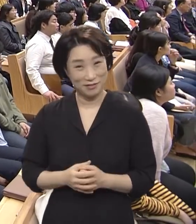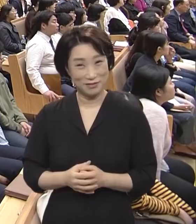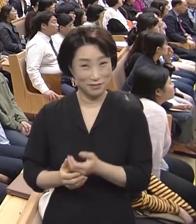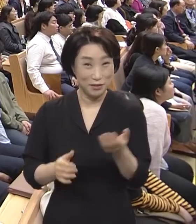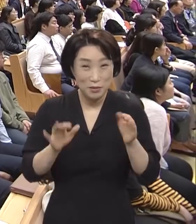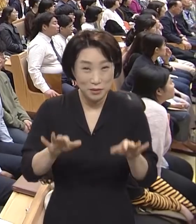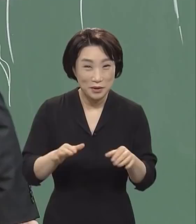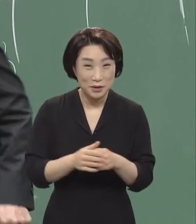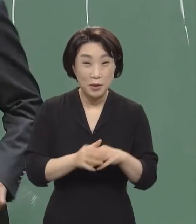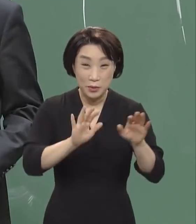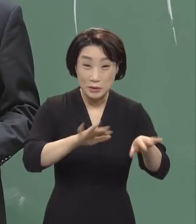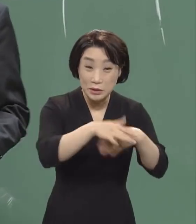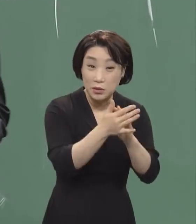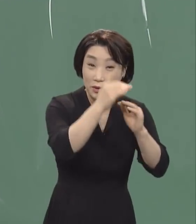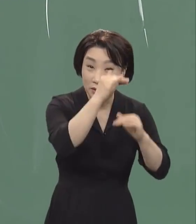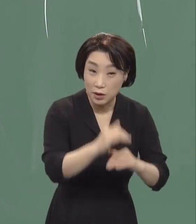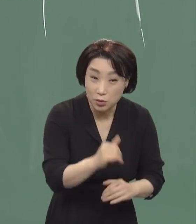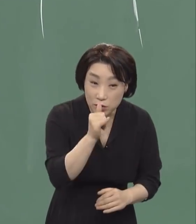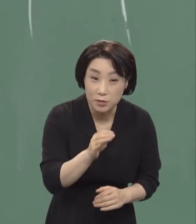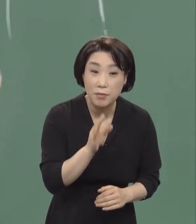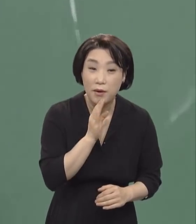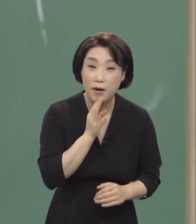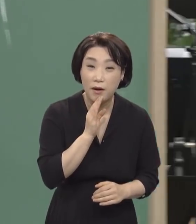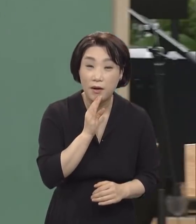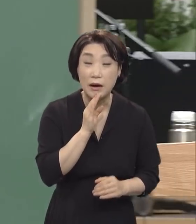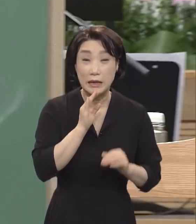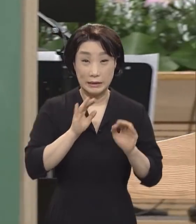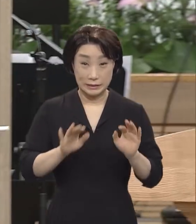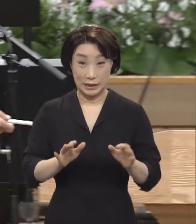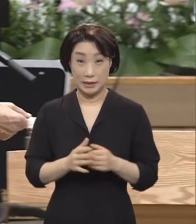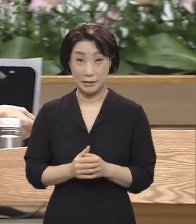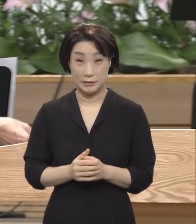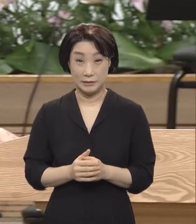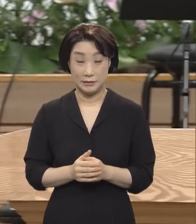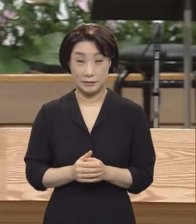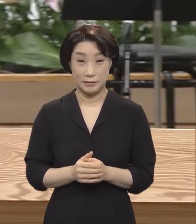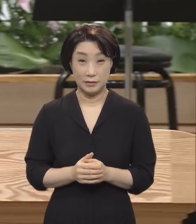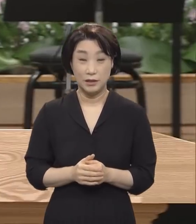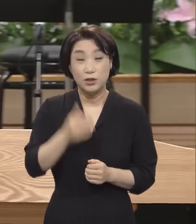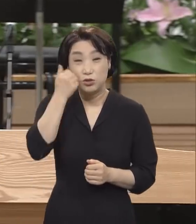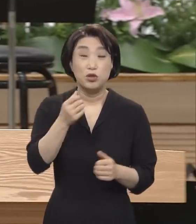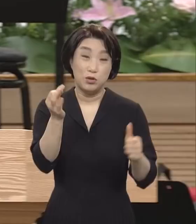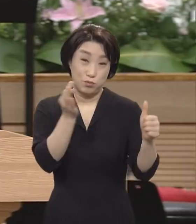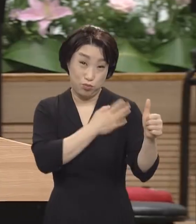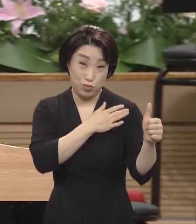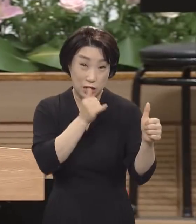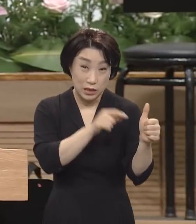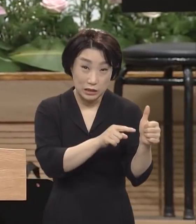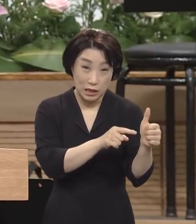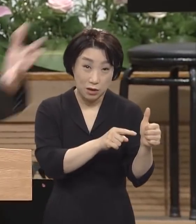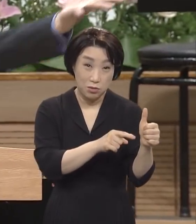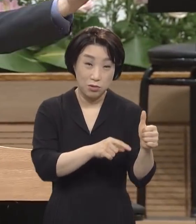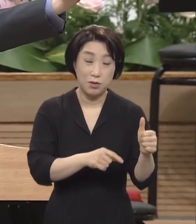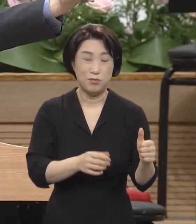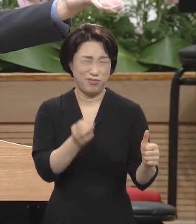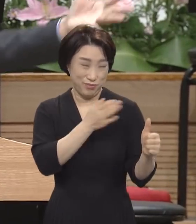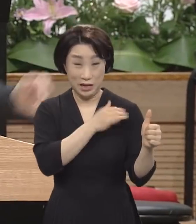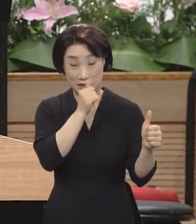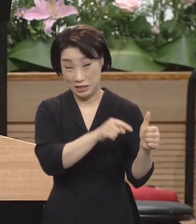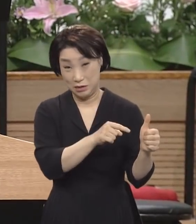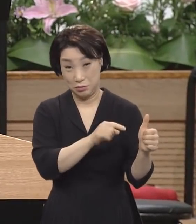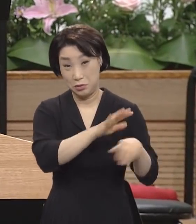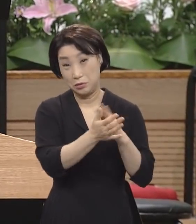그러니까 분문에 뭐라고 했어요 분문에 야 한 부자가 있어 부자가